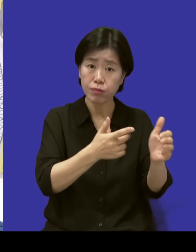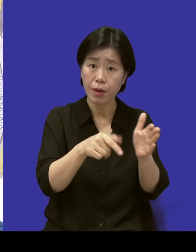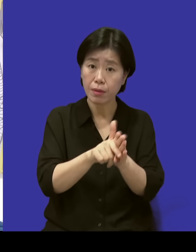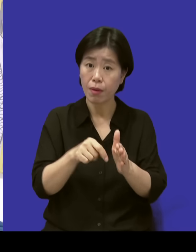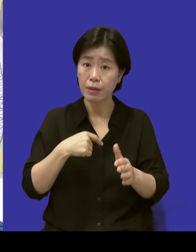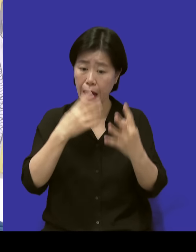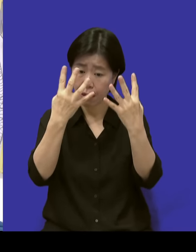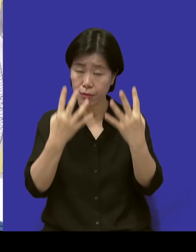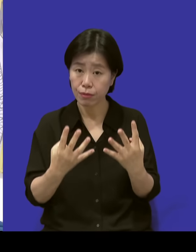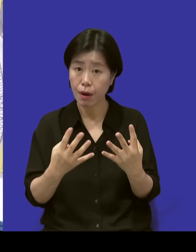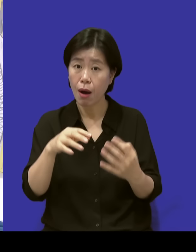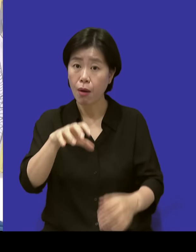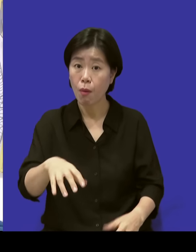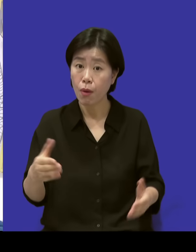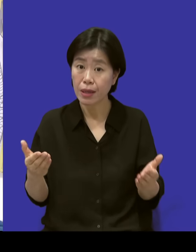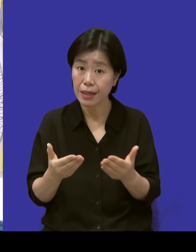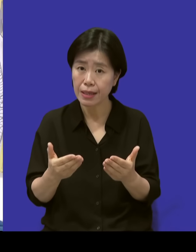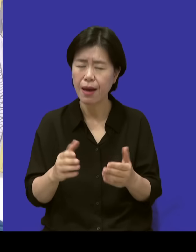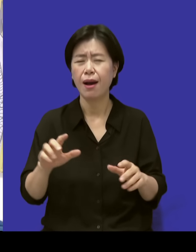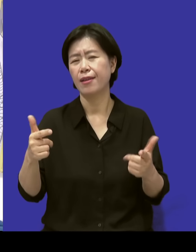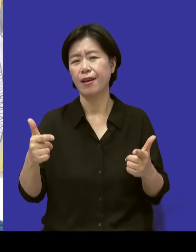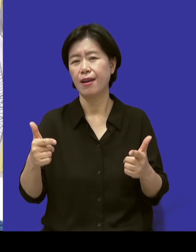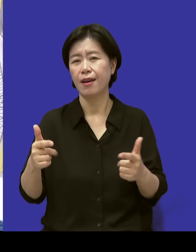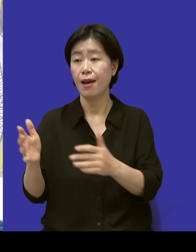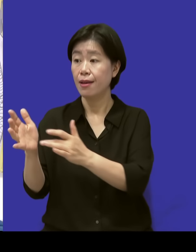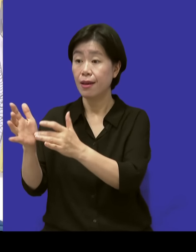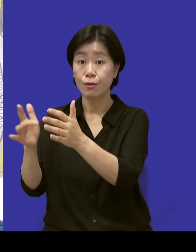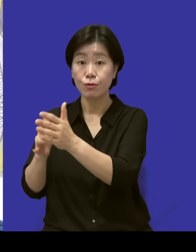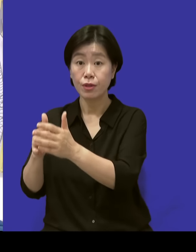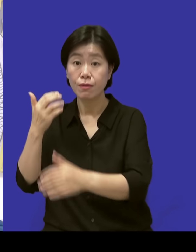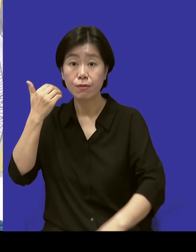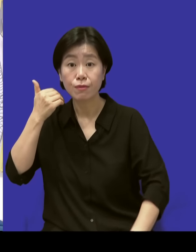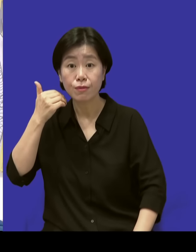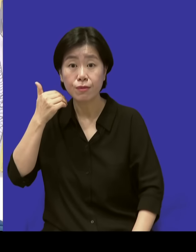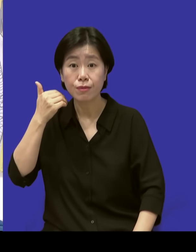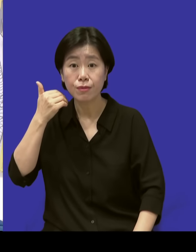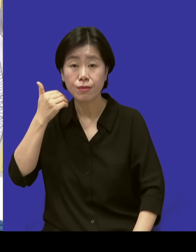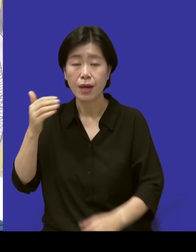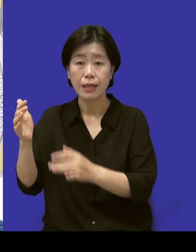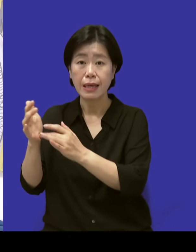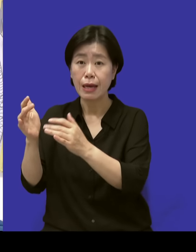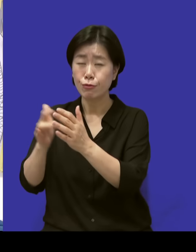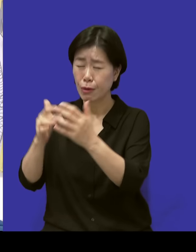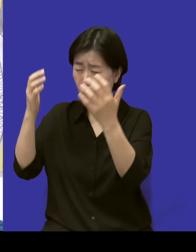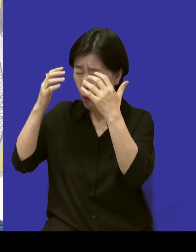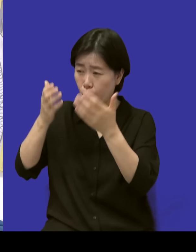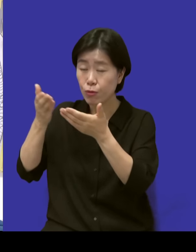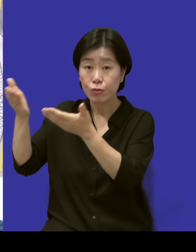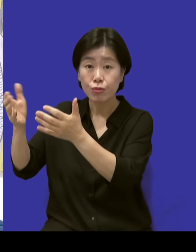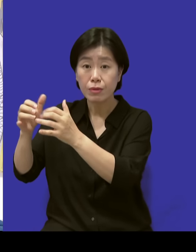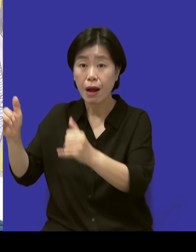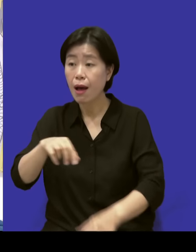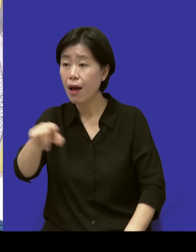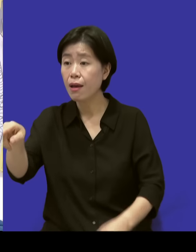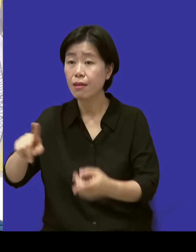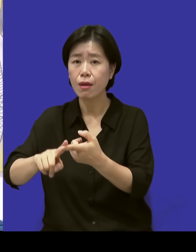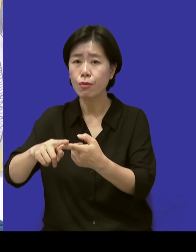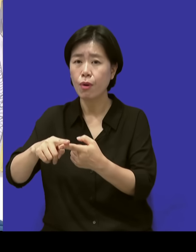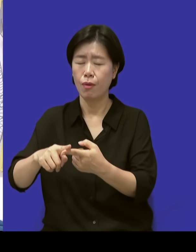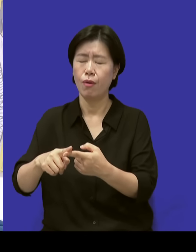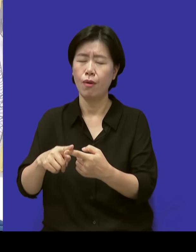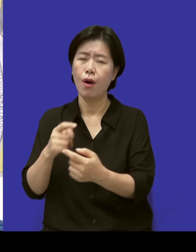예수님은 진짜 자기를 채찍질하고 십자가에 못 박은 그 사람들을 아무것도 모르는 사람이라고 애들이라고 용서해